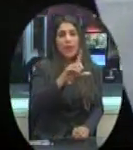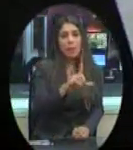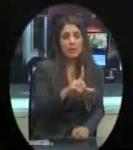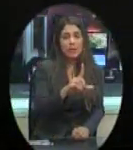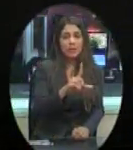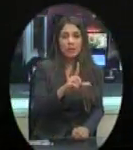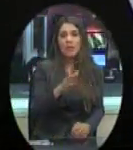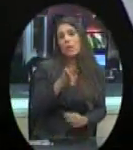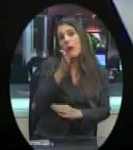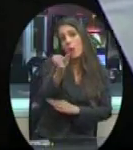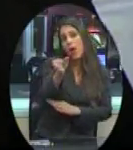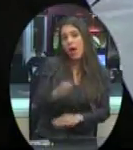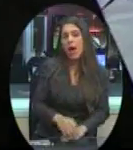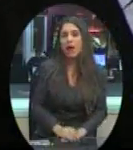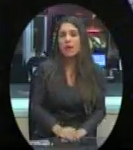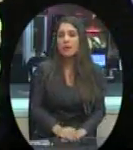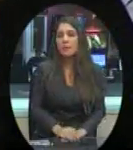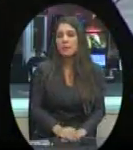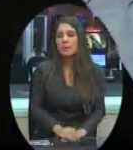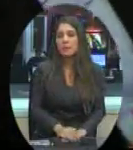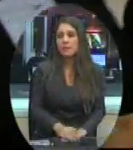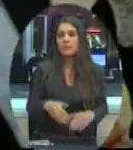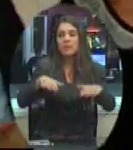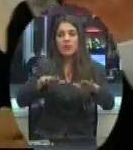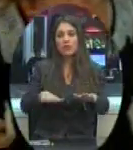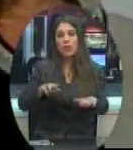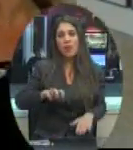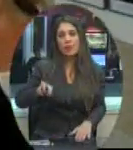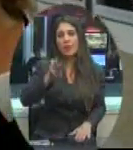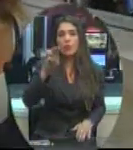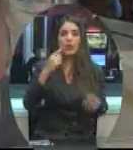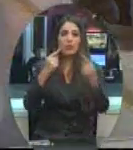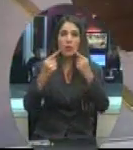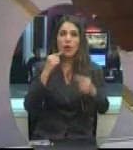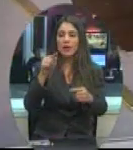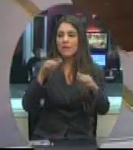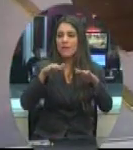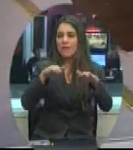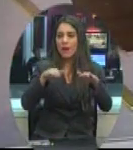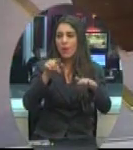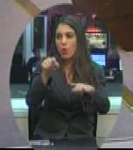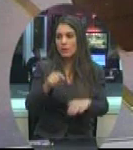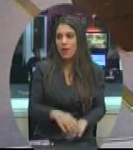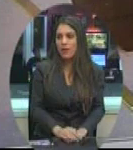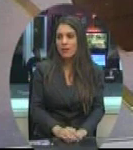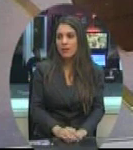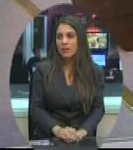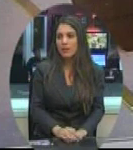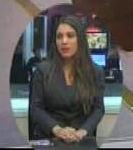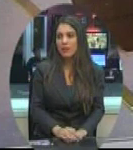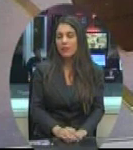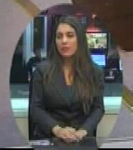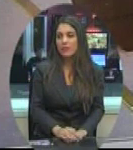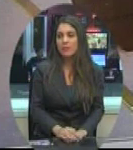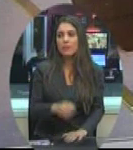אליה ולשבת על המדרגות לשוחח איתה ולברך אותה. זה גם כן תמונה שזה